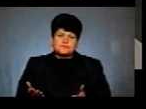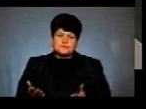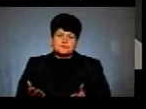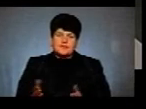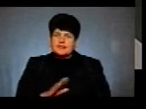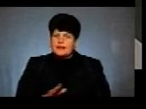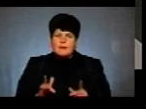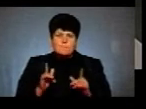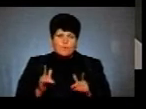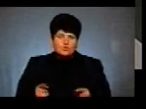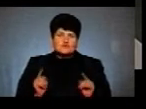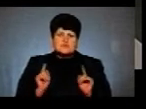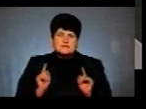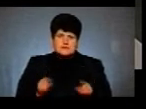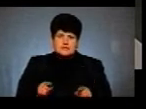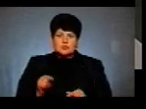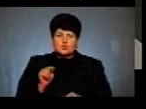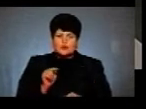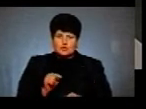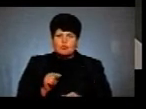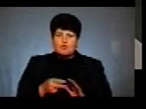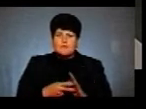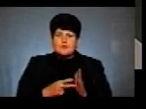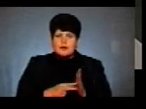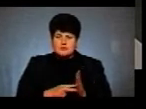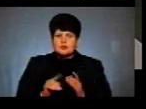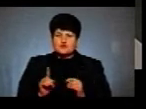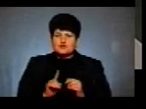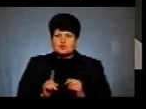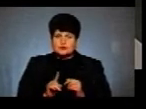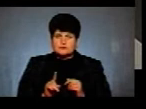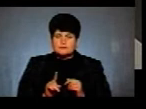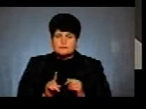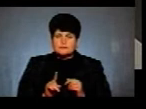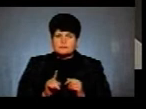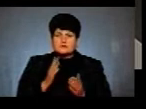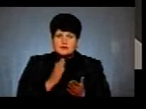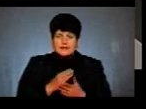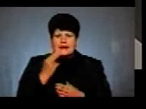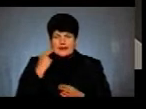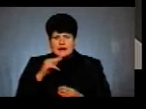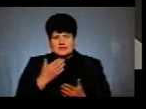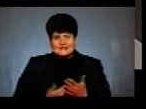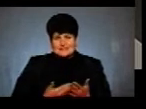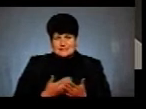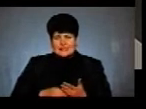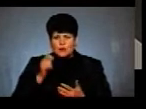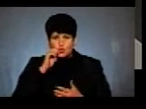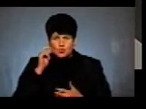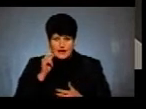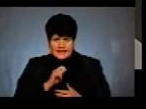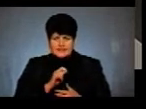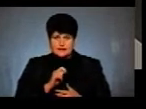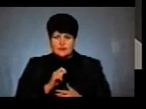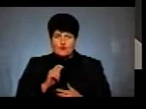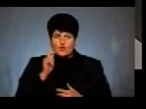не погоджуюся тільки тоді в тому плані, що є і кращі зразки України